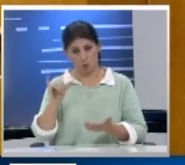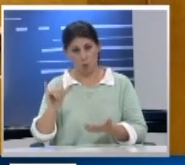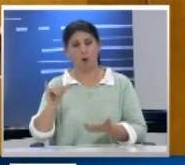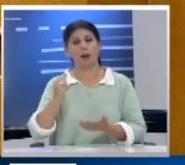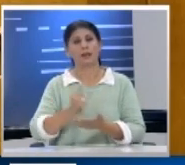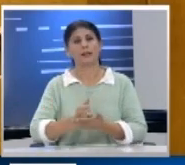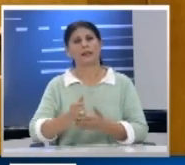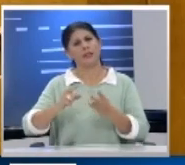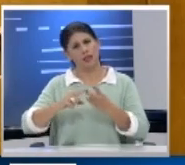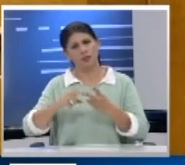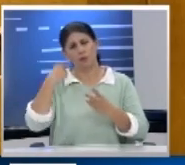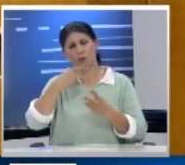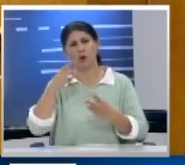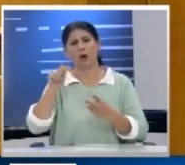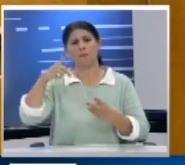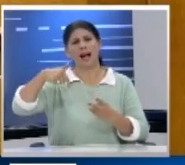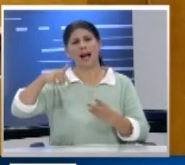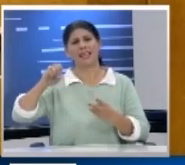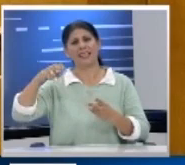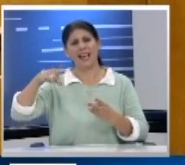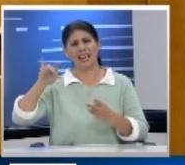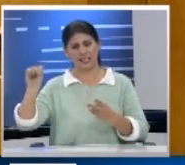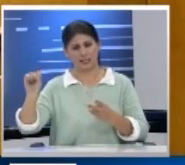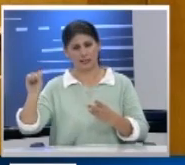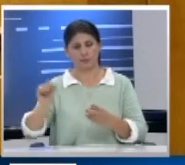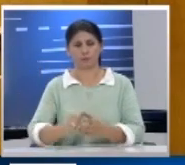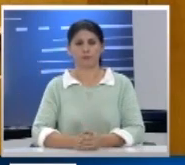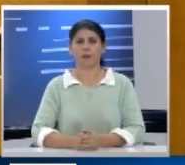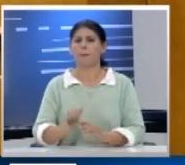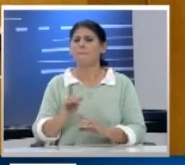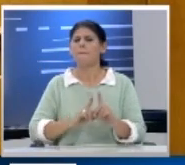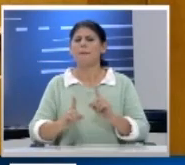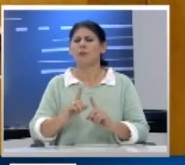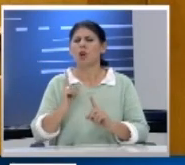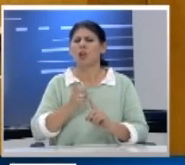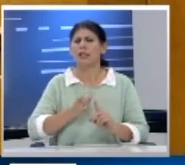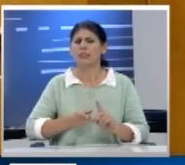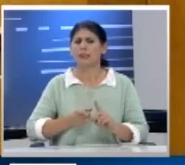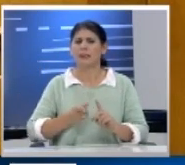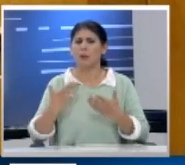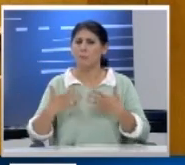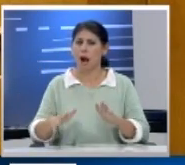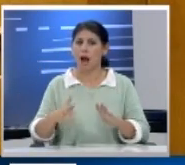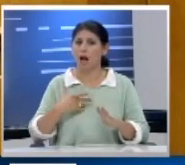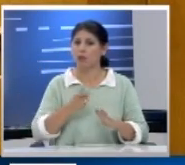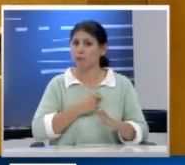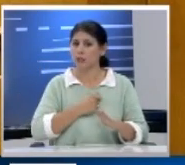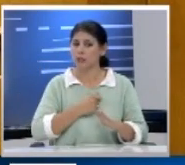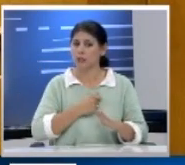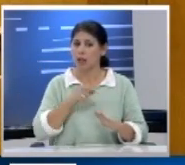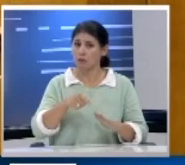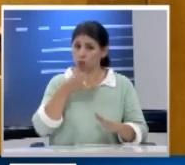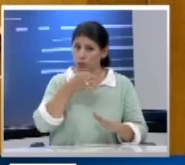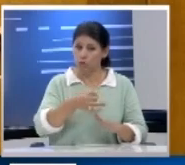εισαγγελία διαφθοράς, κατήγγειλε ότι ο λόγος για τον οποίο φεύγει είναι ότι κάποιος δεν την αφήνει να διερευνήσει το